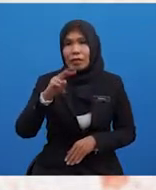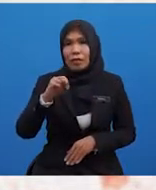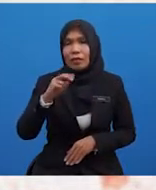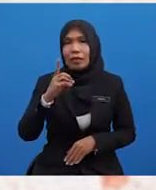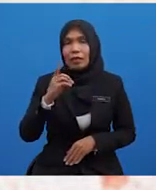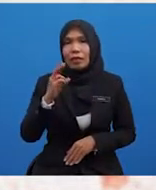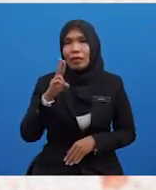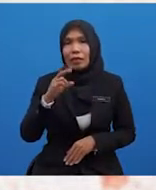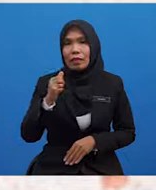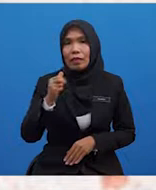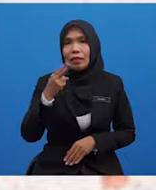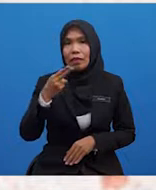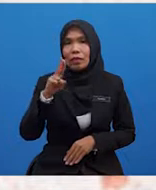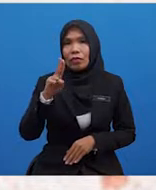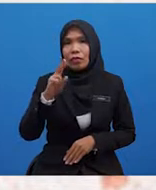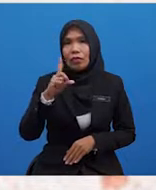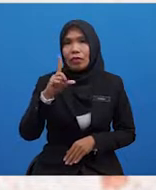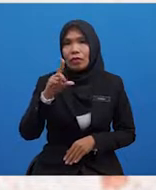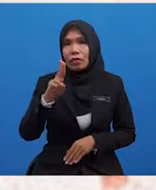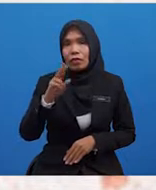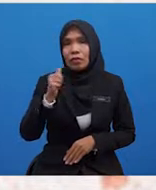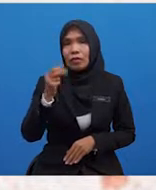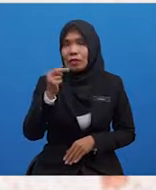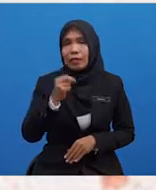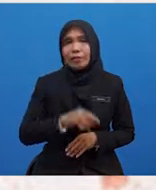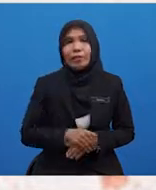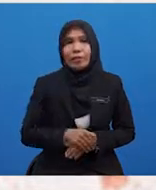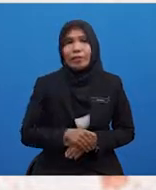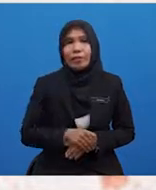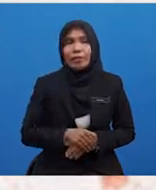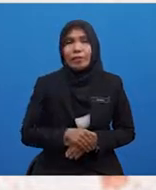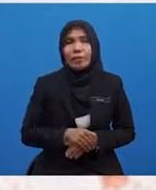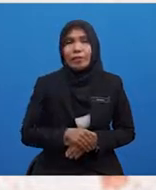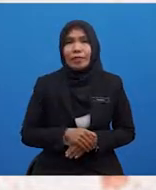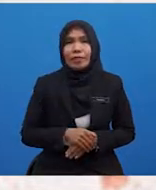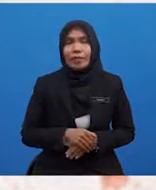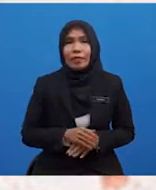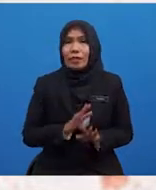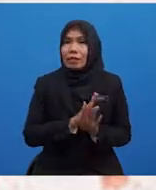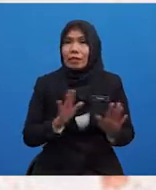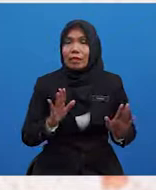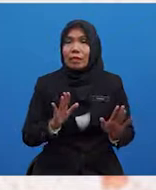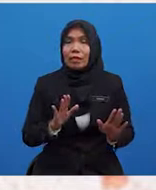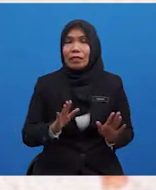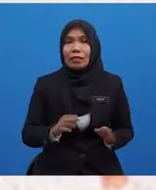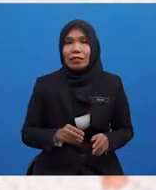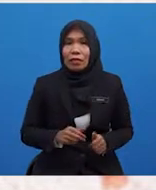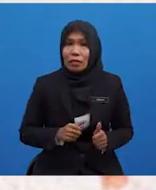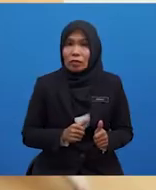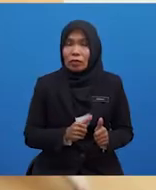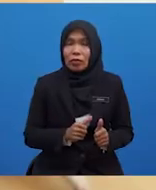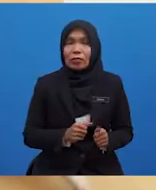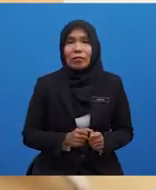rumusan. Susunan idea tidak perlu mengikut turutan seperti yang ditunjukkan dalam gambar